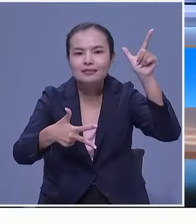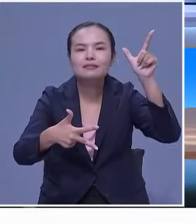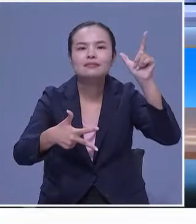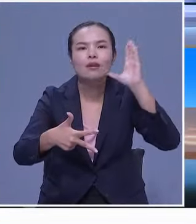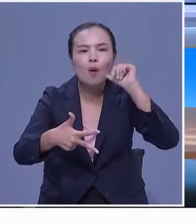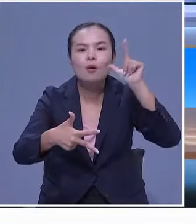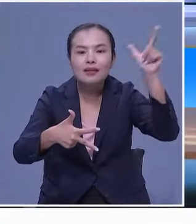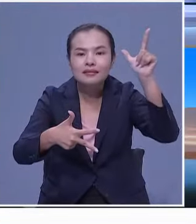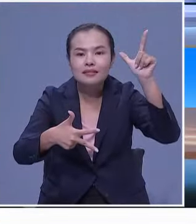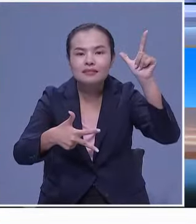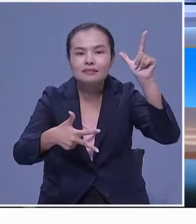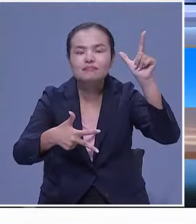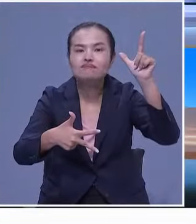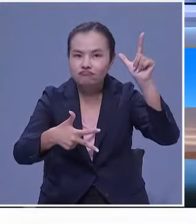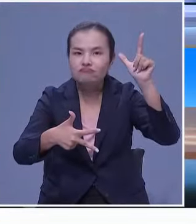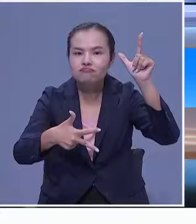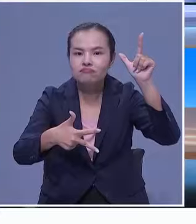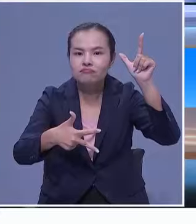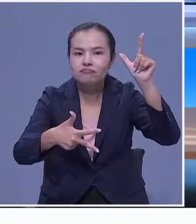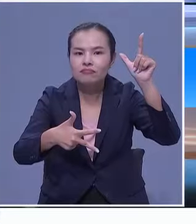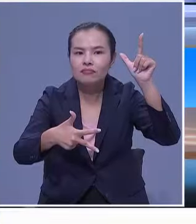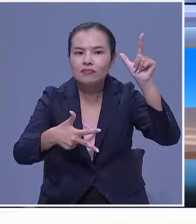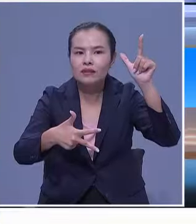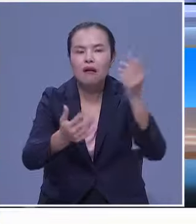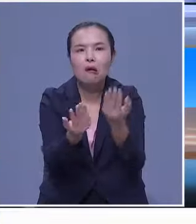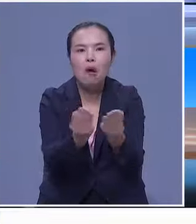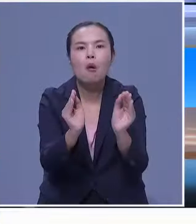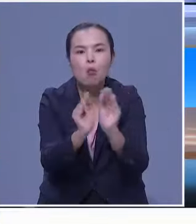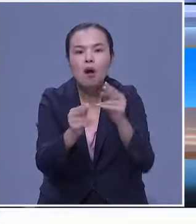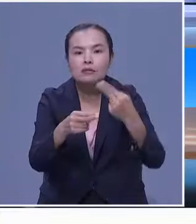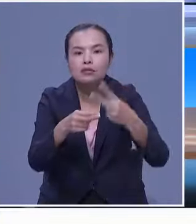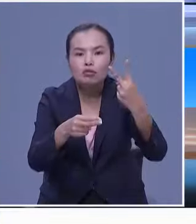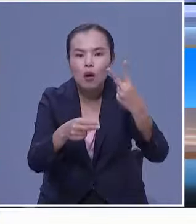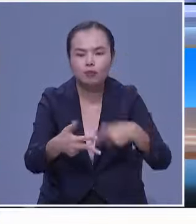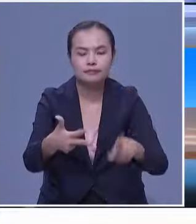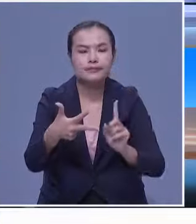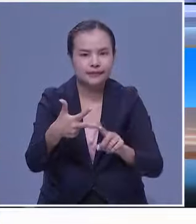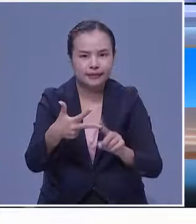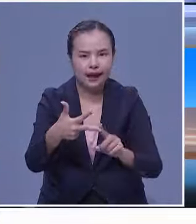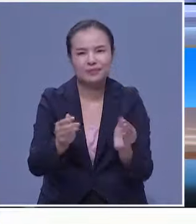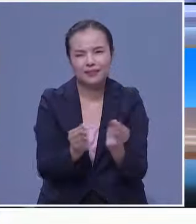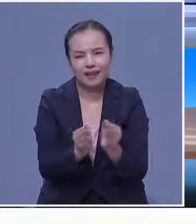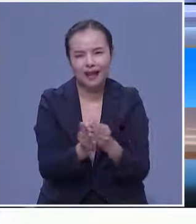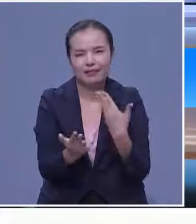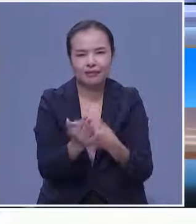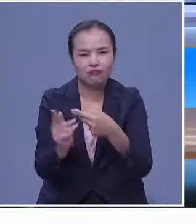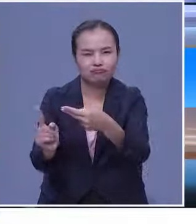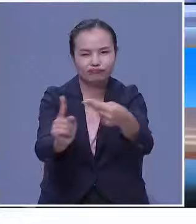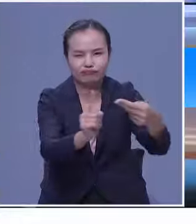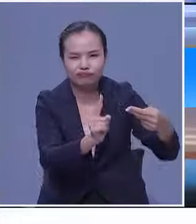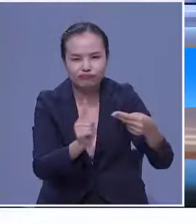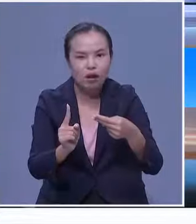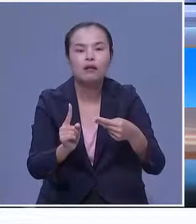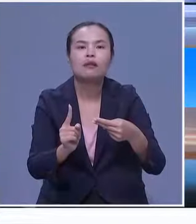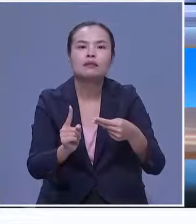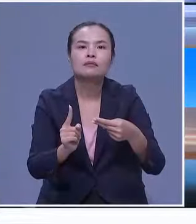ณพ่ออดีตนายกทักษิณชินวัต ร ความเป็นคนตระกูลชินวัตรและ3คือคะแนนจากการแจกเงินนี่แหละเงินห